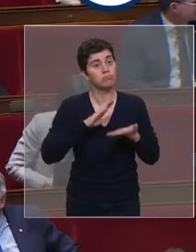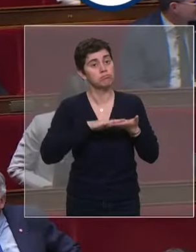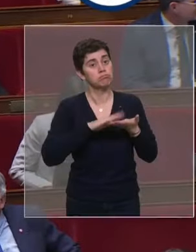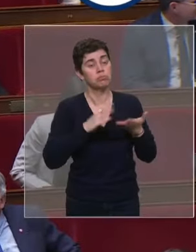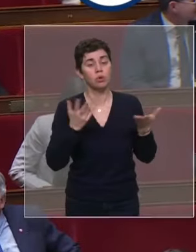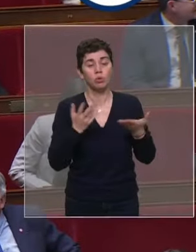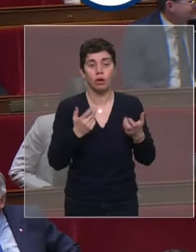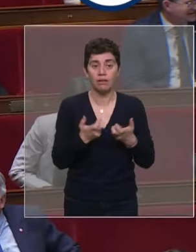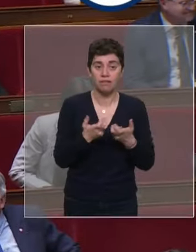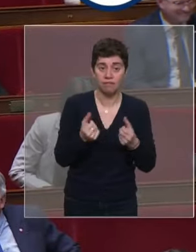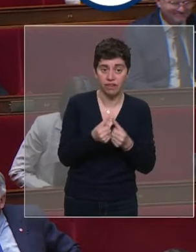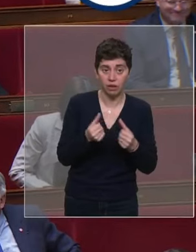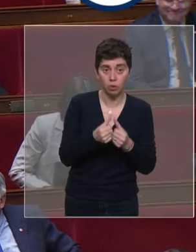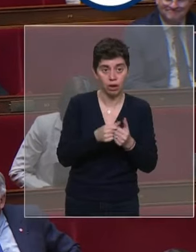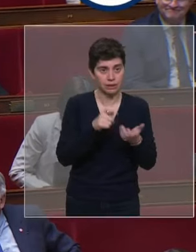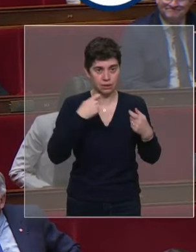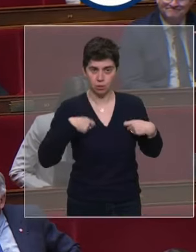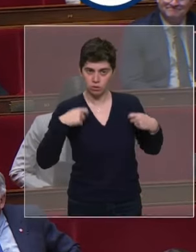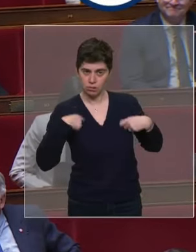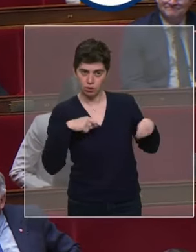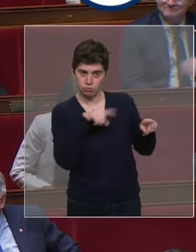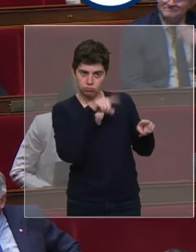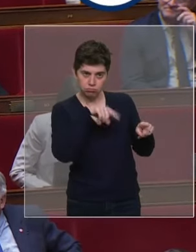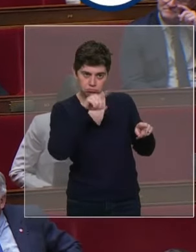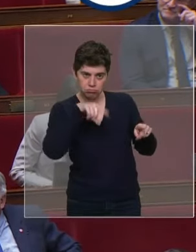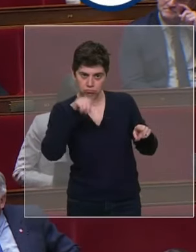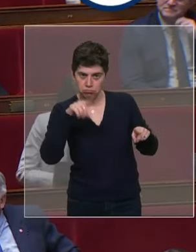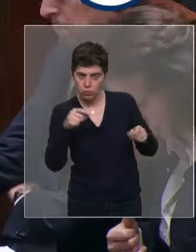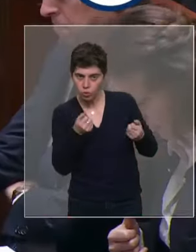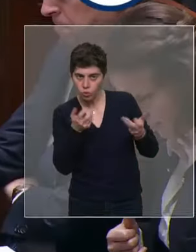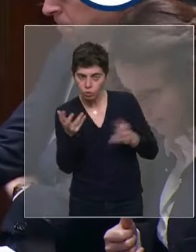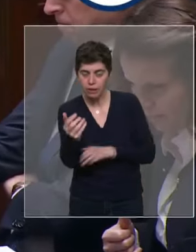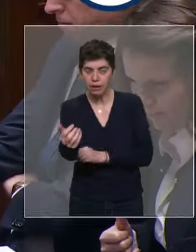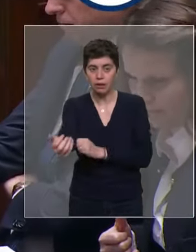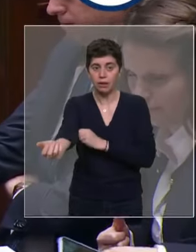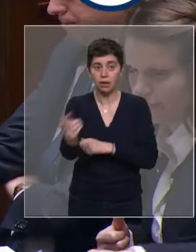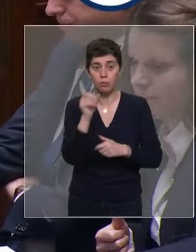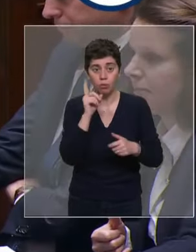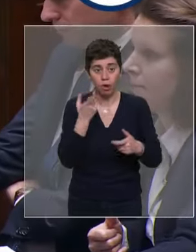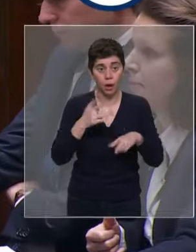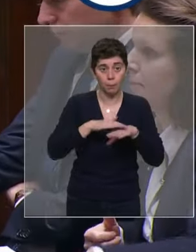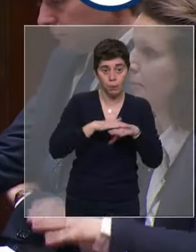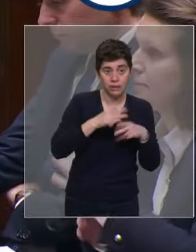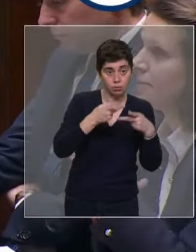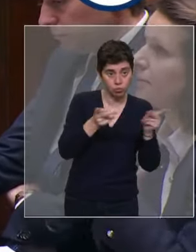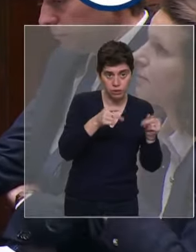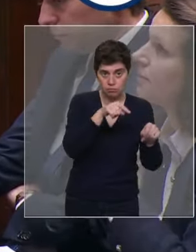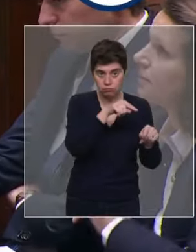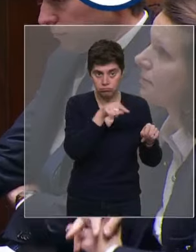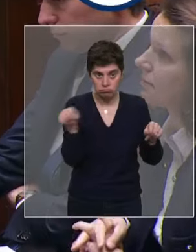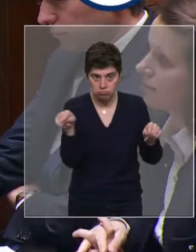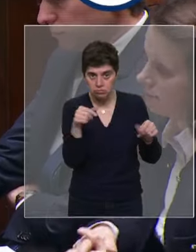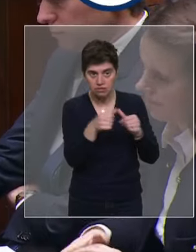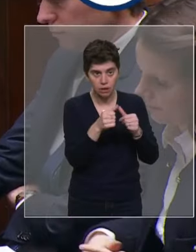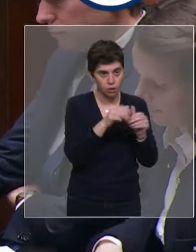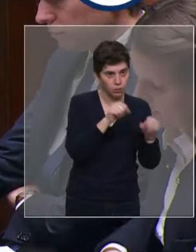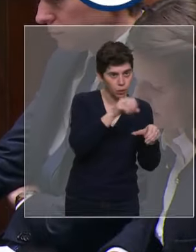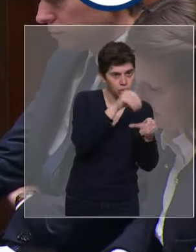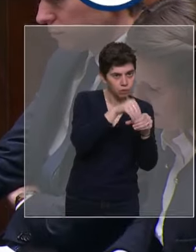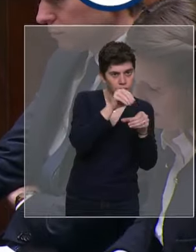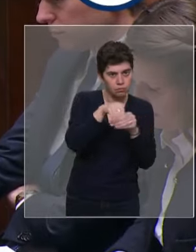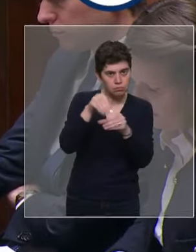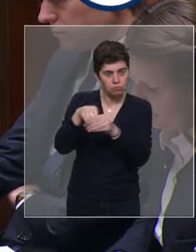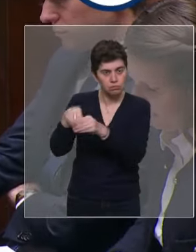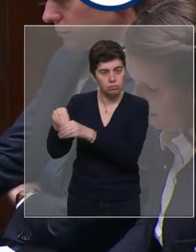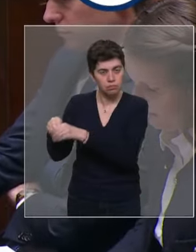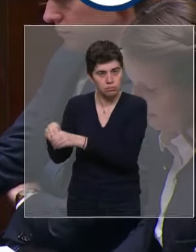revues de dépenses, qui nous permettront, politique publique par politique publique, d'identifier des économies. Et